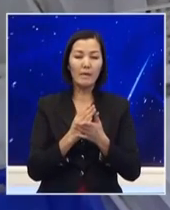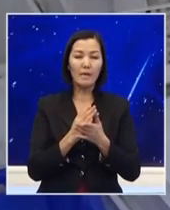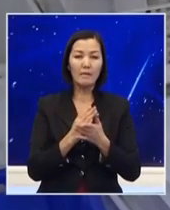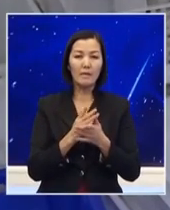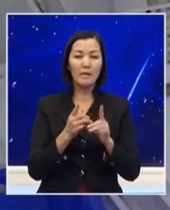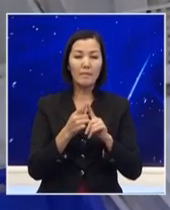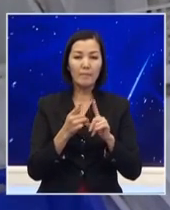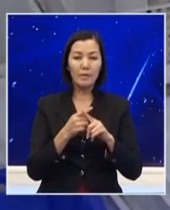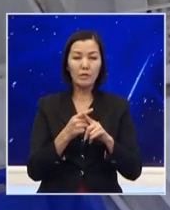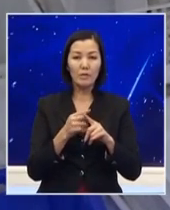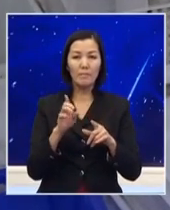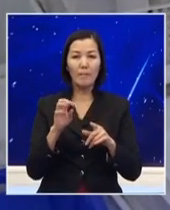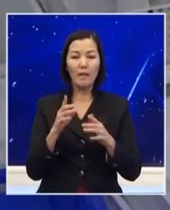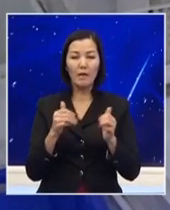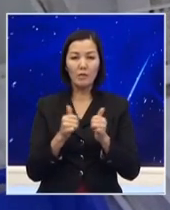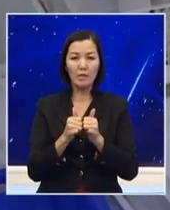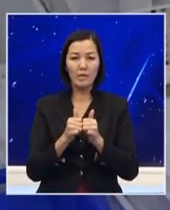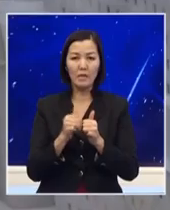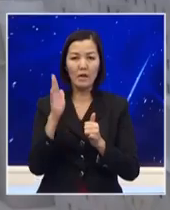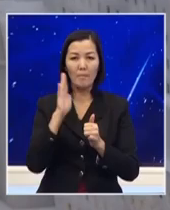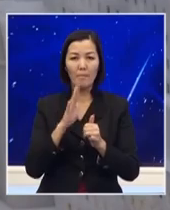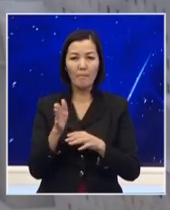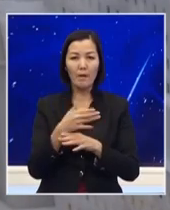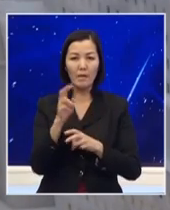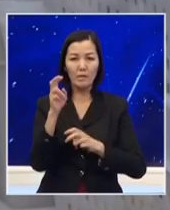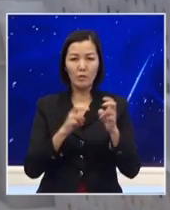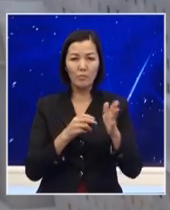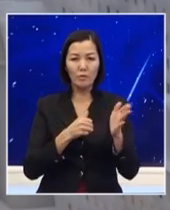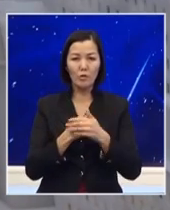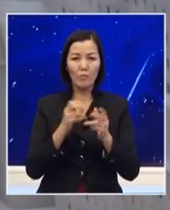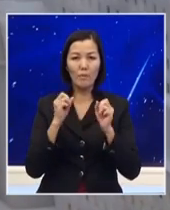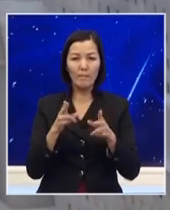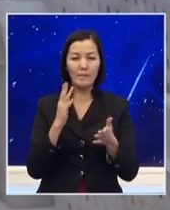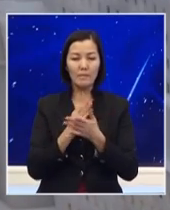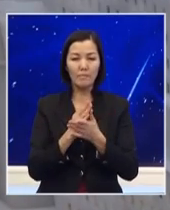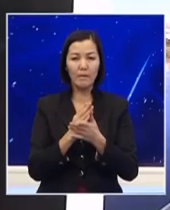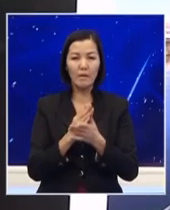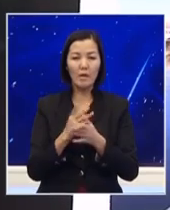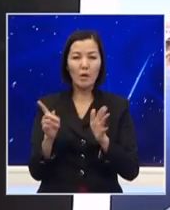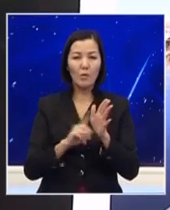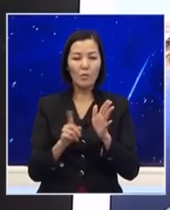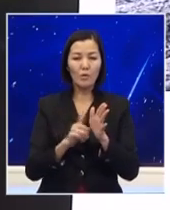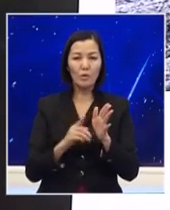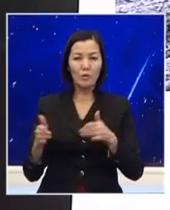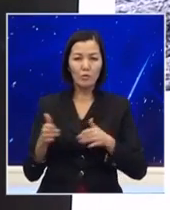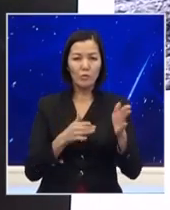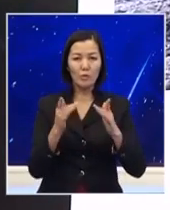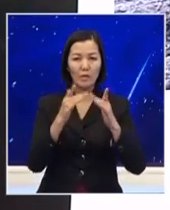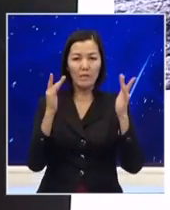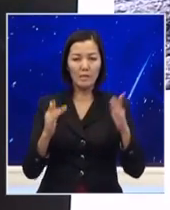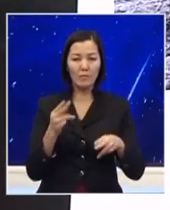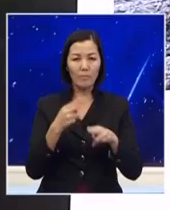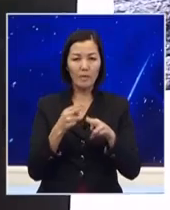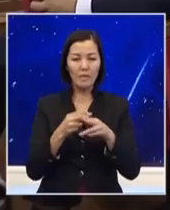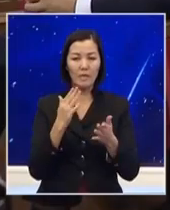Балқаш көліне таяу орналасқан Қарой ауылындағы балық зауыты. Жабылу қаупы бар. Кәсіпкерлерге көлге қатынайтын жолдағы ескі көпірлер кедергі